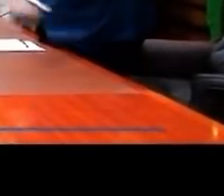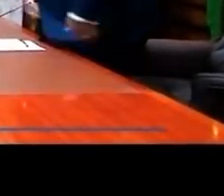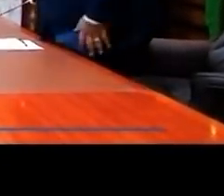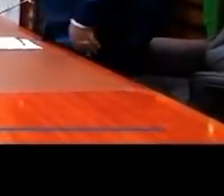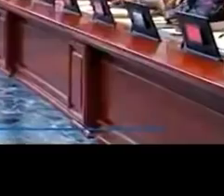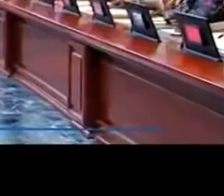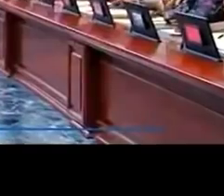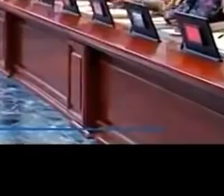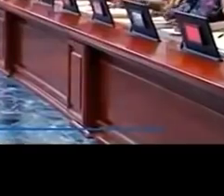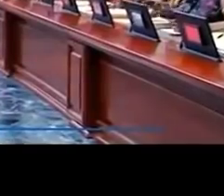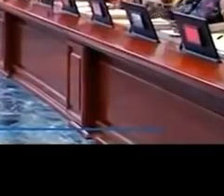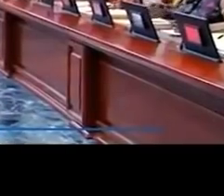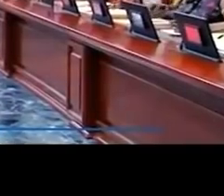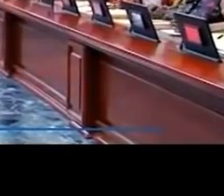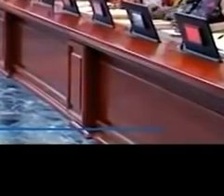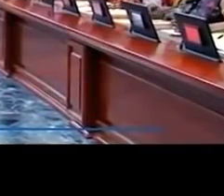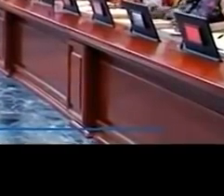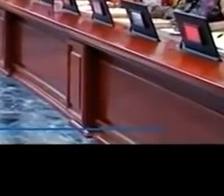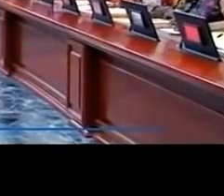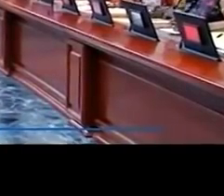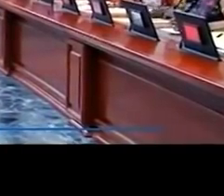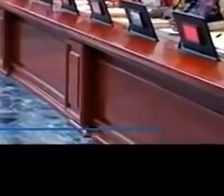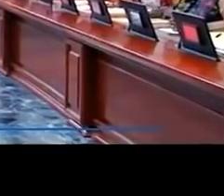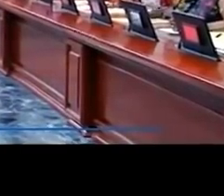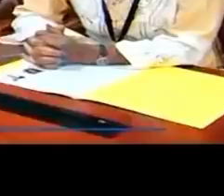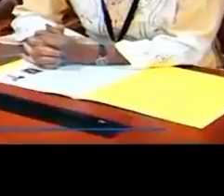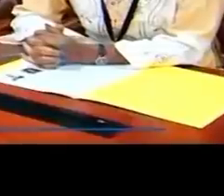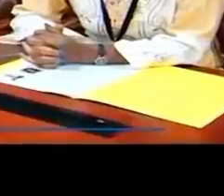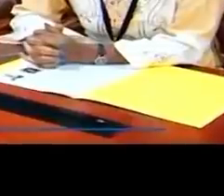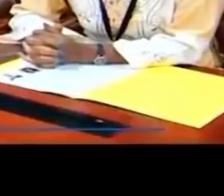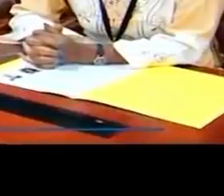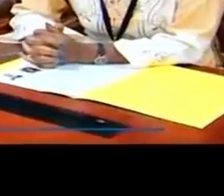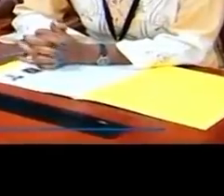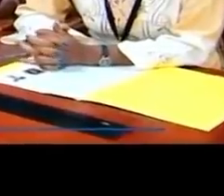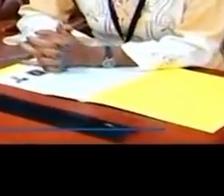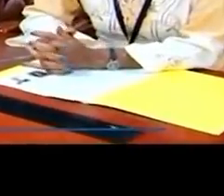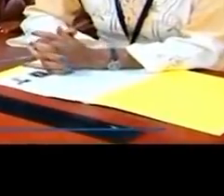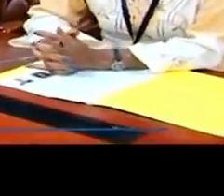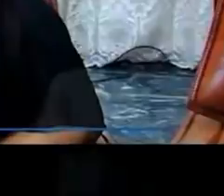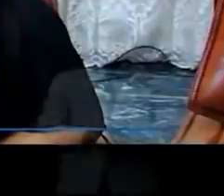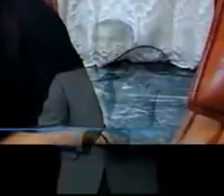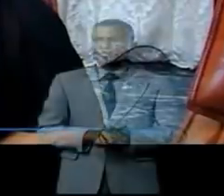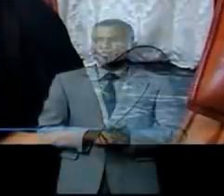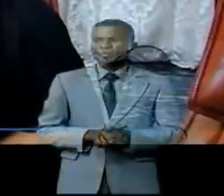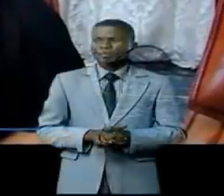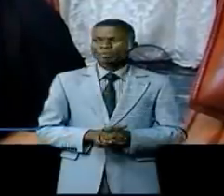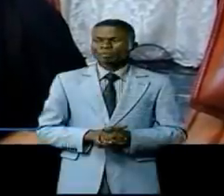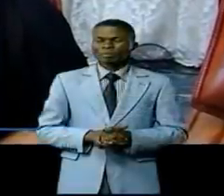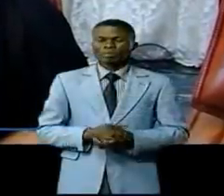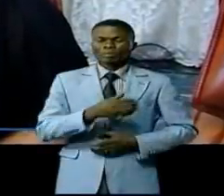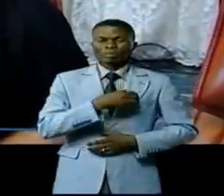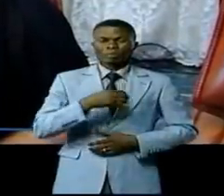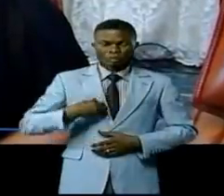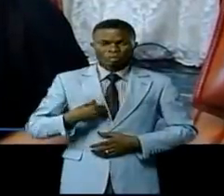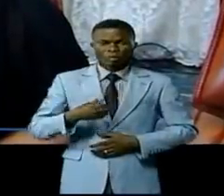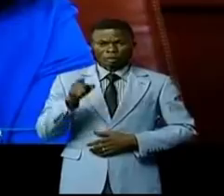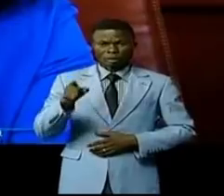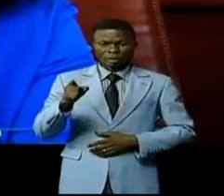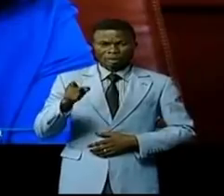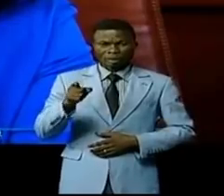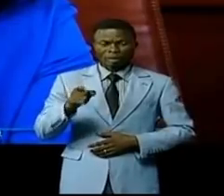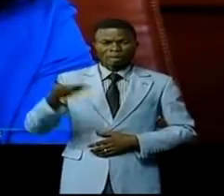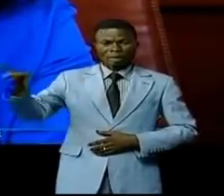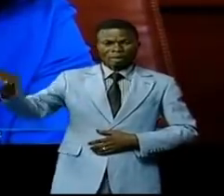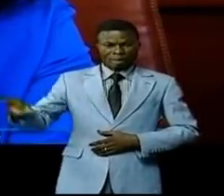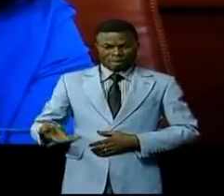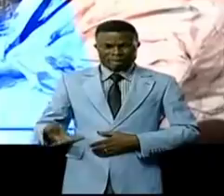Elles étaient une quarantaine représentant un échantillon de femmes congolaises appelées femmes d'exception. Ces dernières ont été reçues